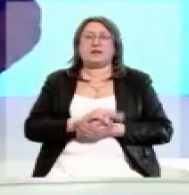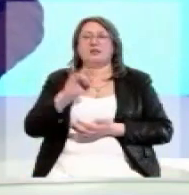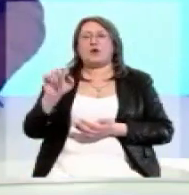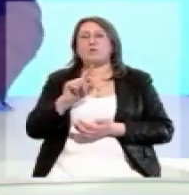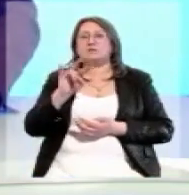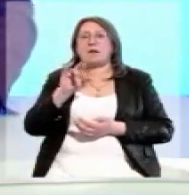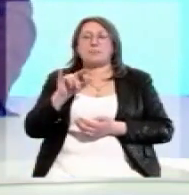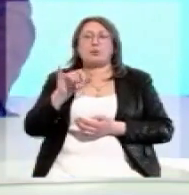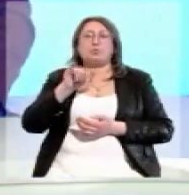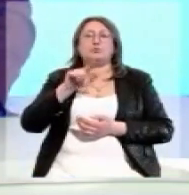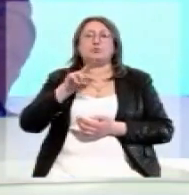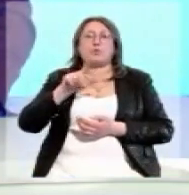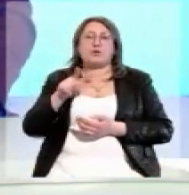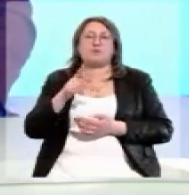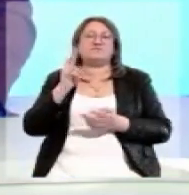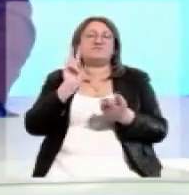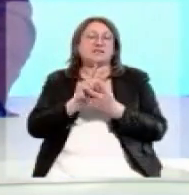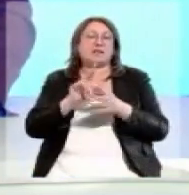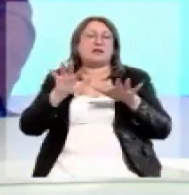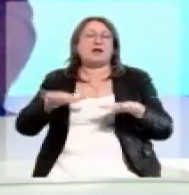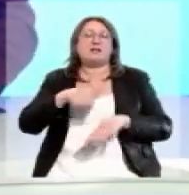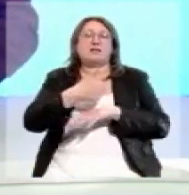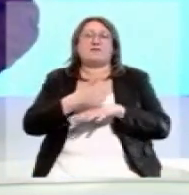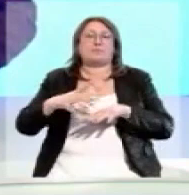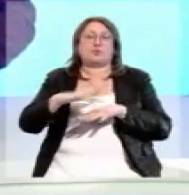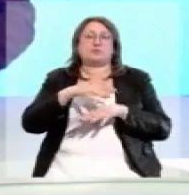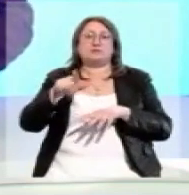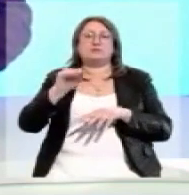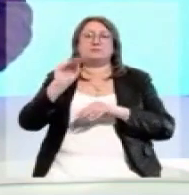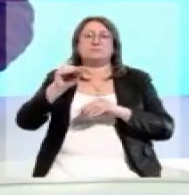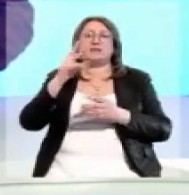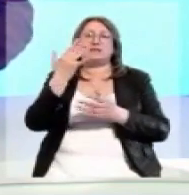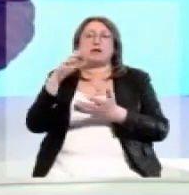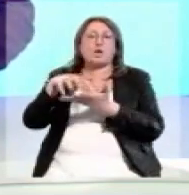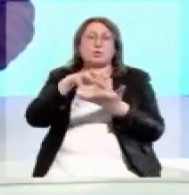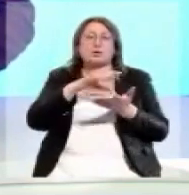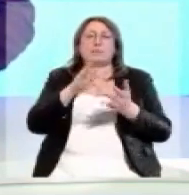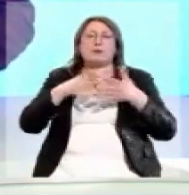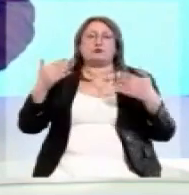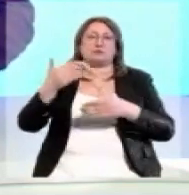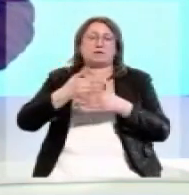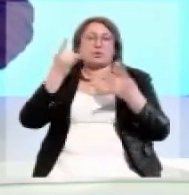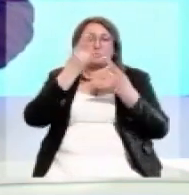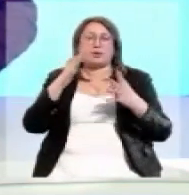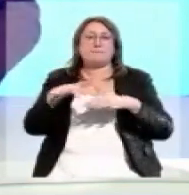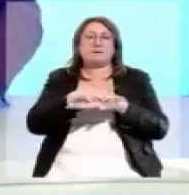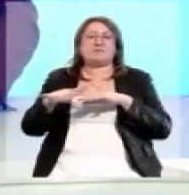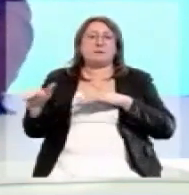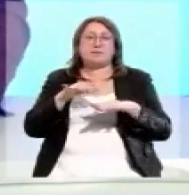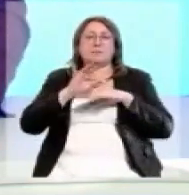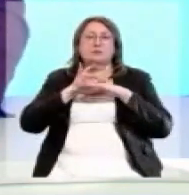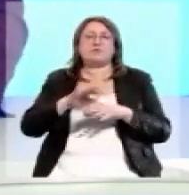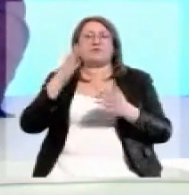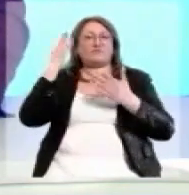Наурыз мейрамы узункольцы встретили на главной площади района. Здесь возвели несколько юрт и большую сцену. Культурно-массовое мероприятие